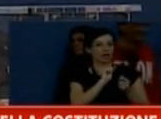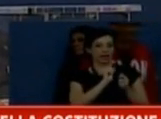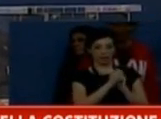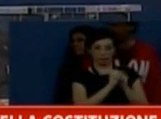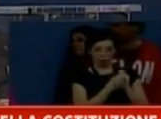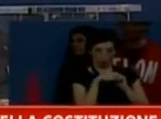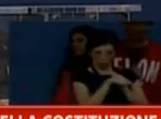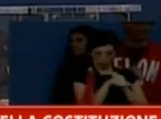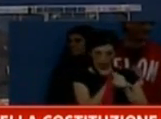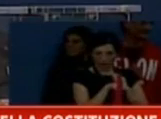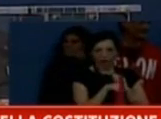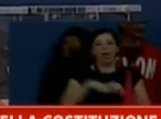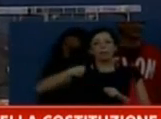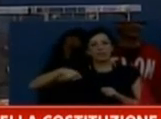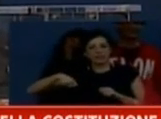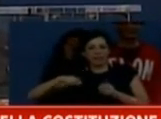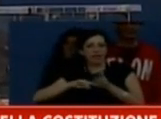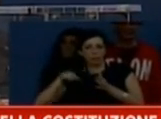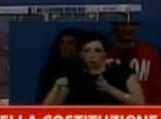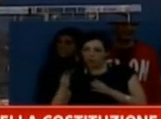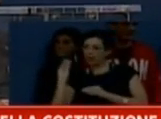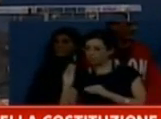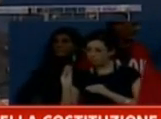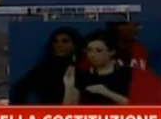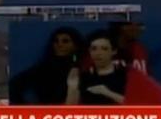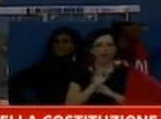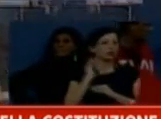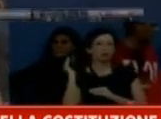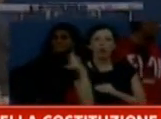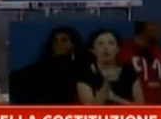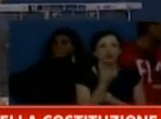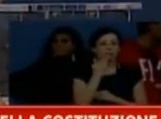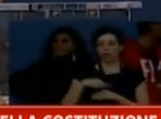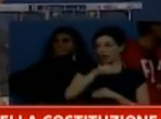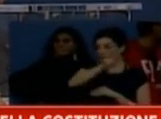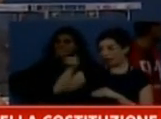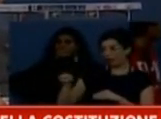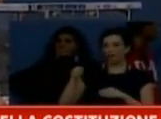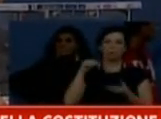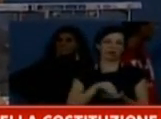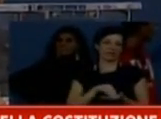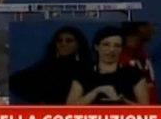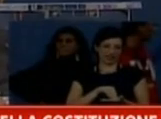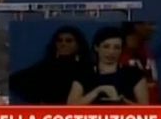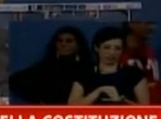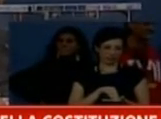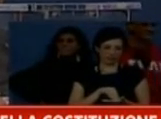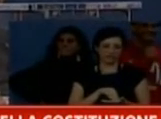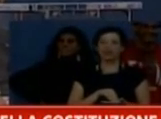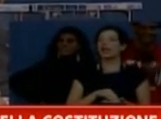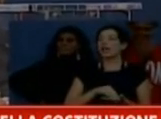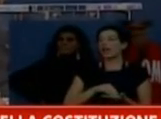che il Presidente della Repubblica, vorrei che fossero qui con noi per sentire questa